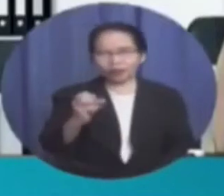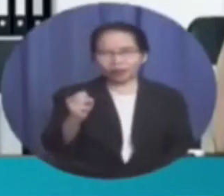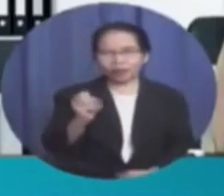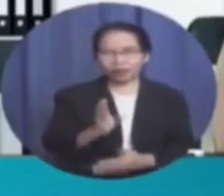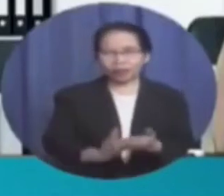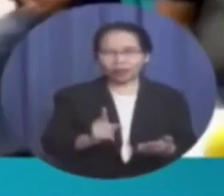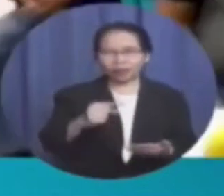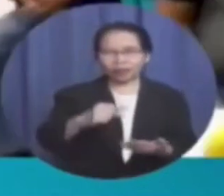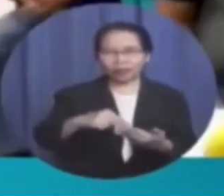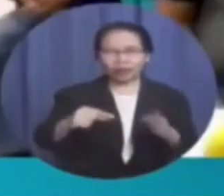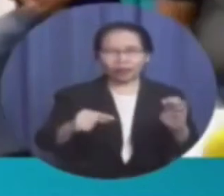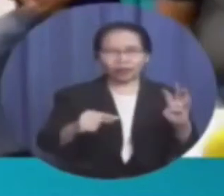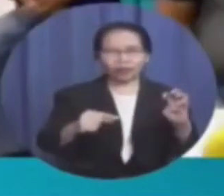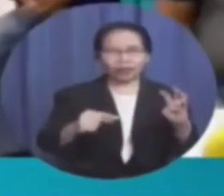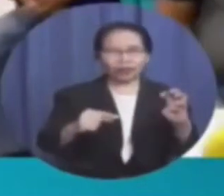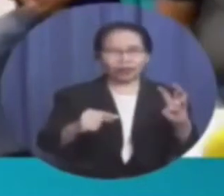Santiago 1.14.